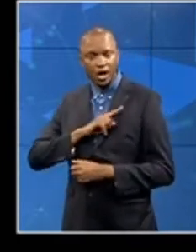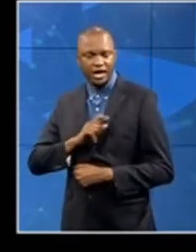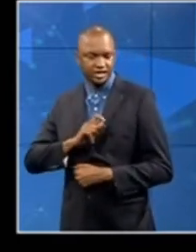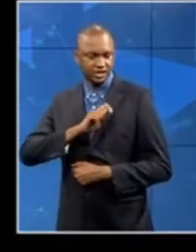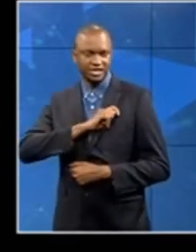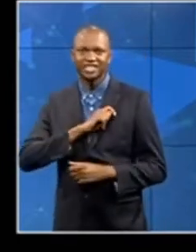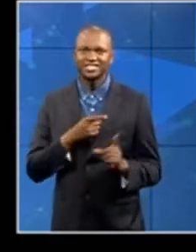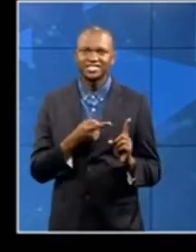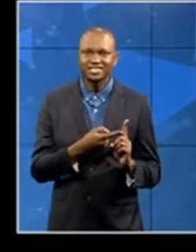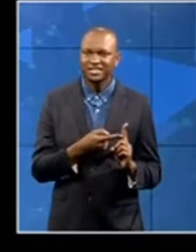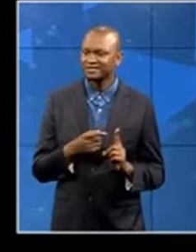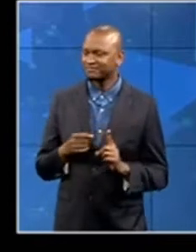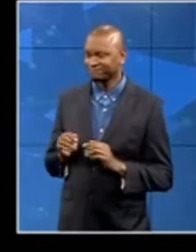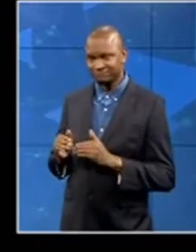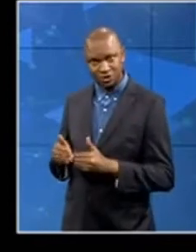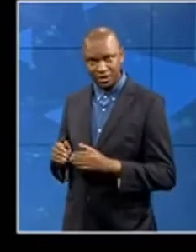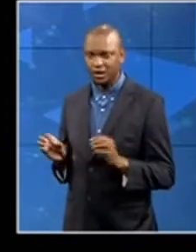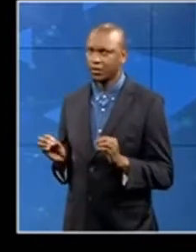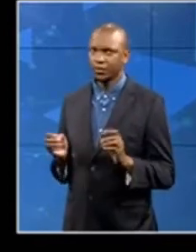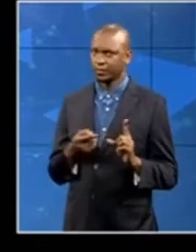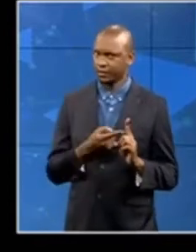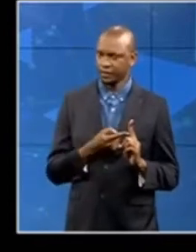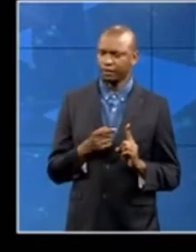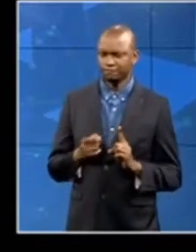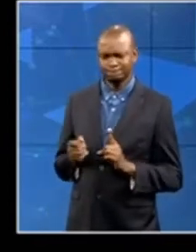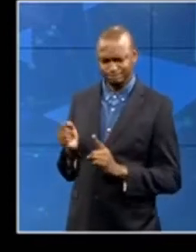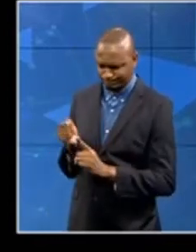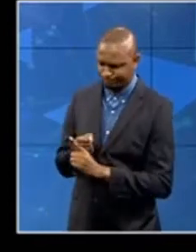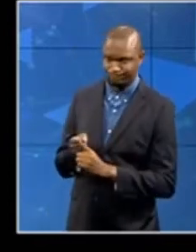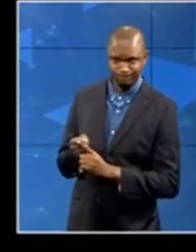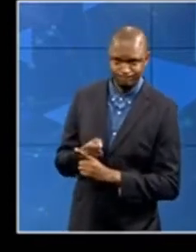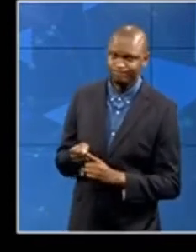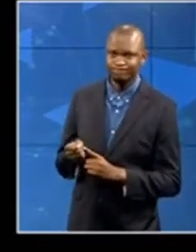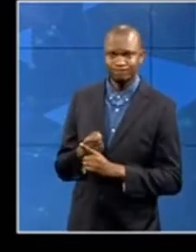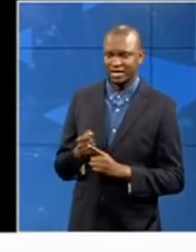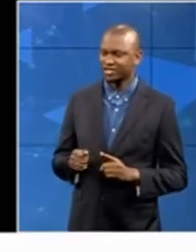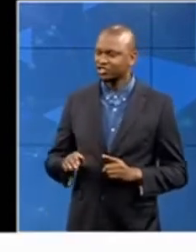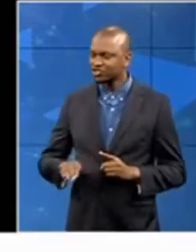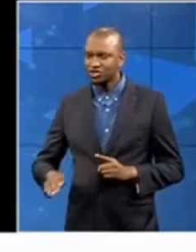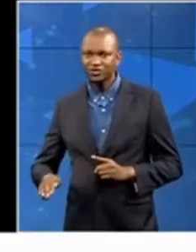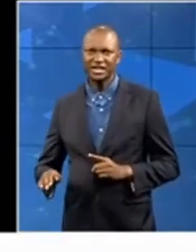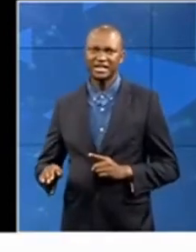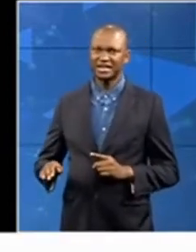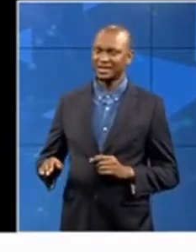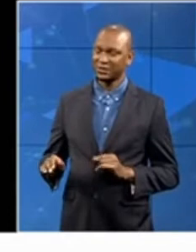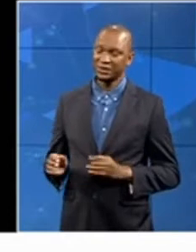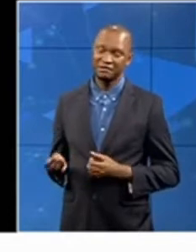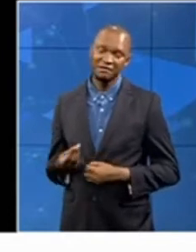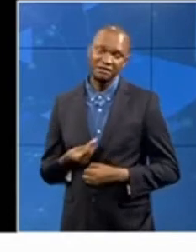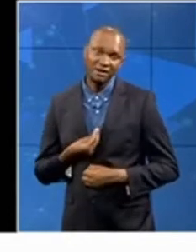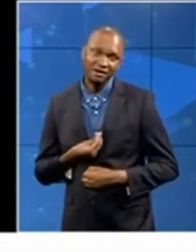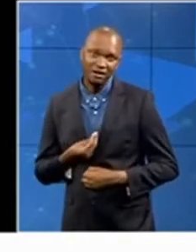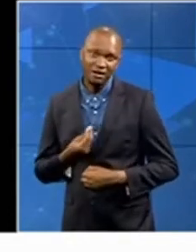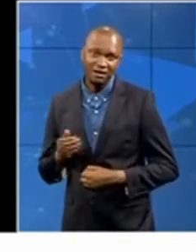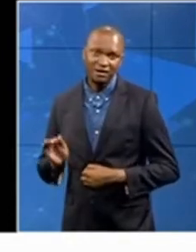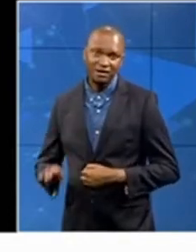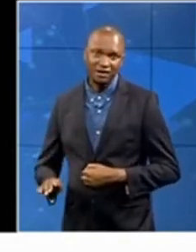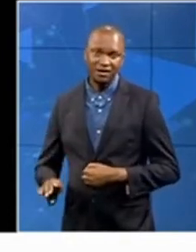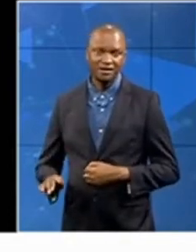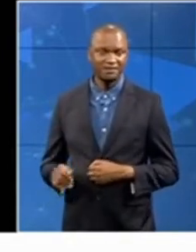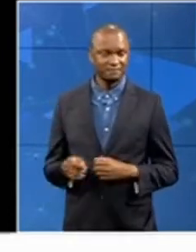wabahlukumeta lomncane unetinyanga letimfica kanti lolomunye uneminyaka lemibili nesigamu wenda konke lokhu nje akati